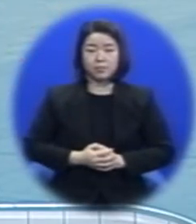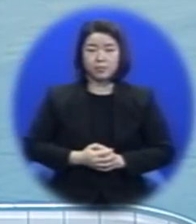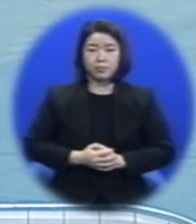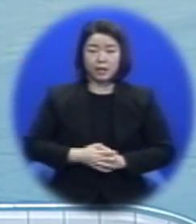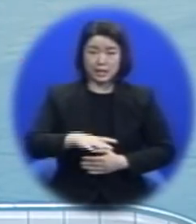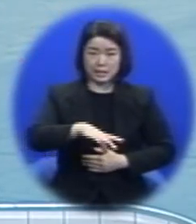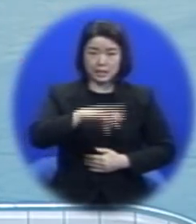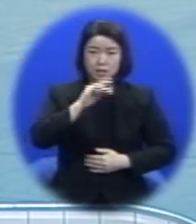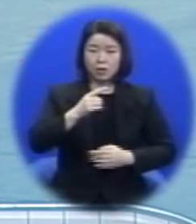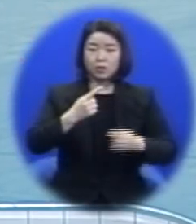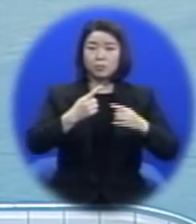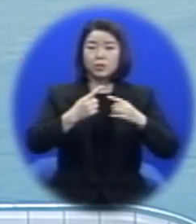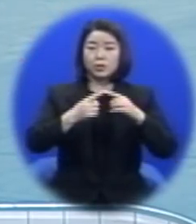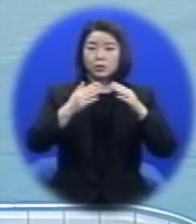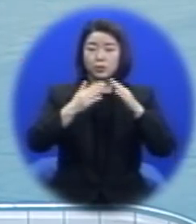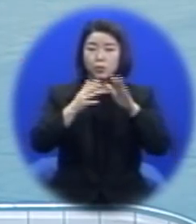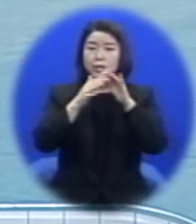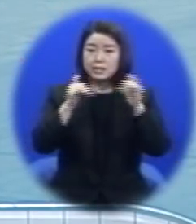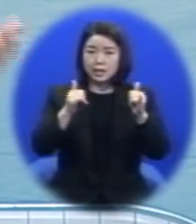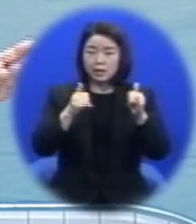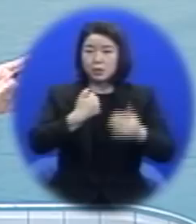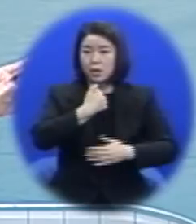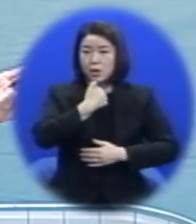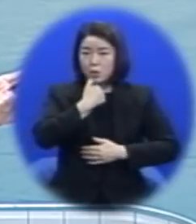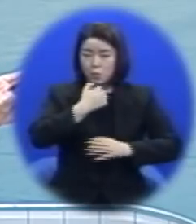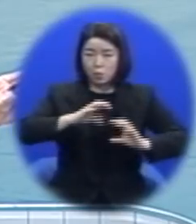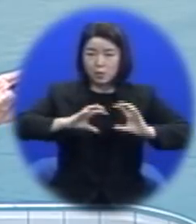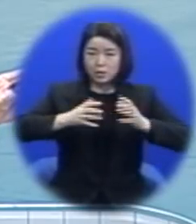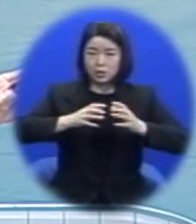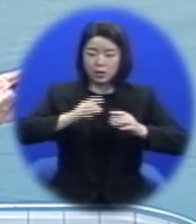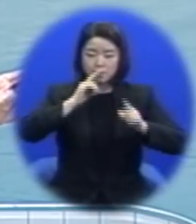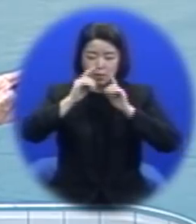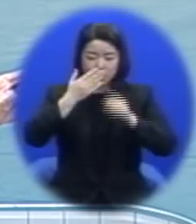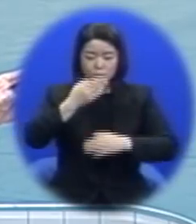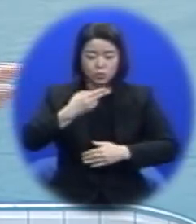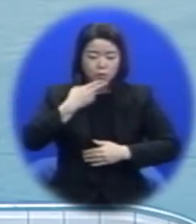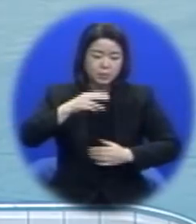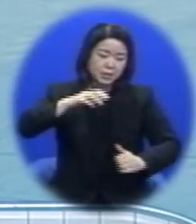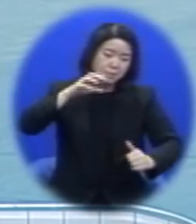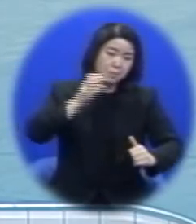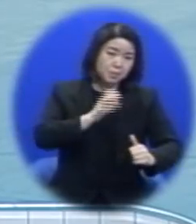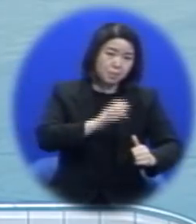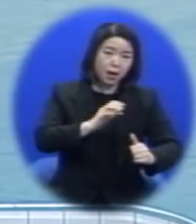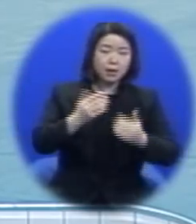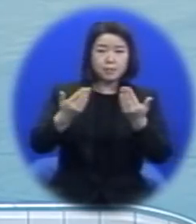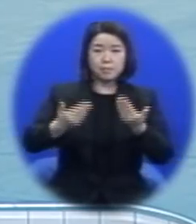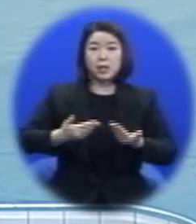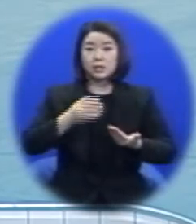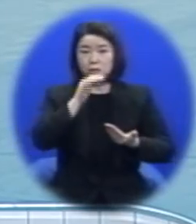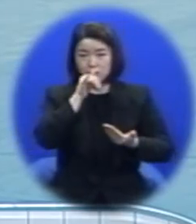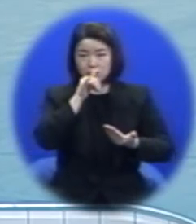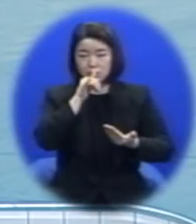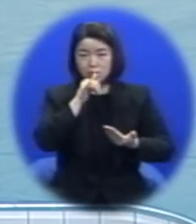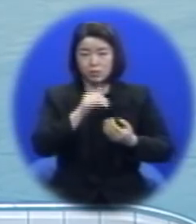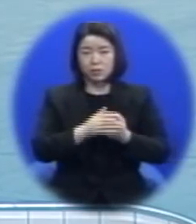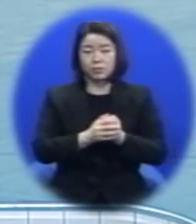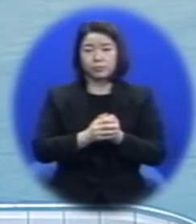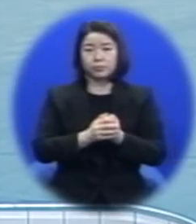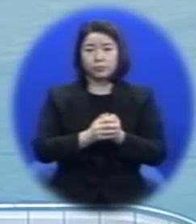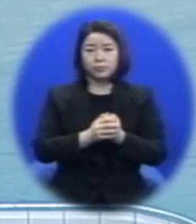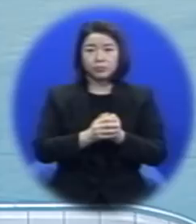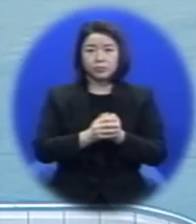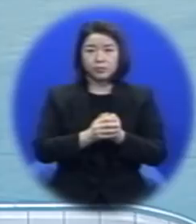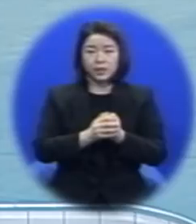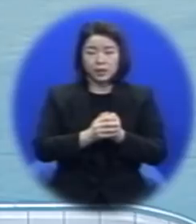초기 기독교인들이 로마 제국에 말할 수 없는 핍박을 받았습니다. 그러나 톱에 켜서